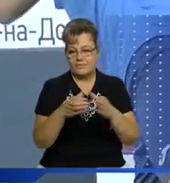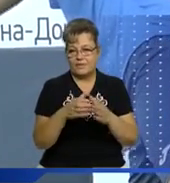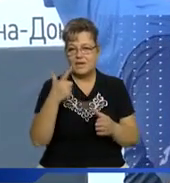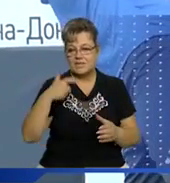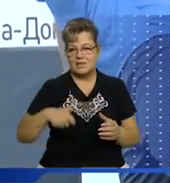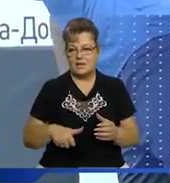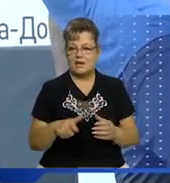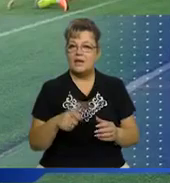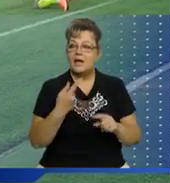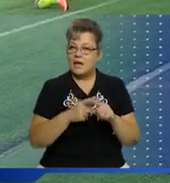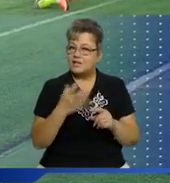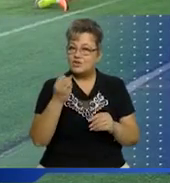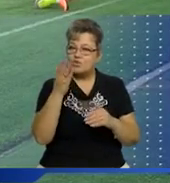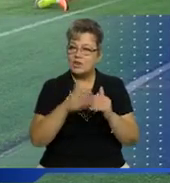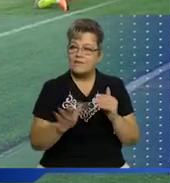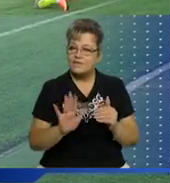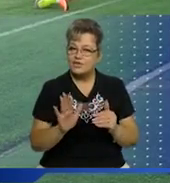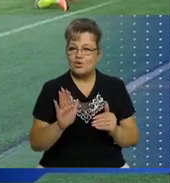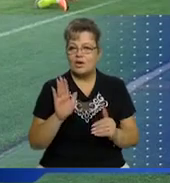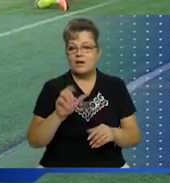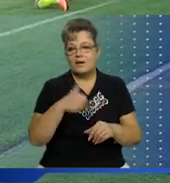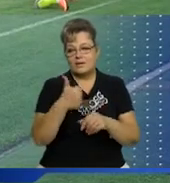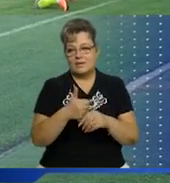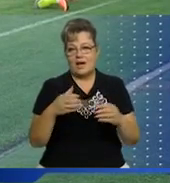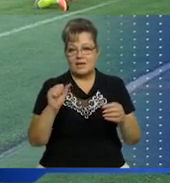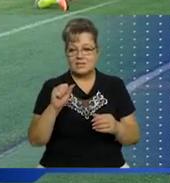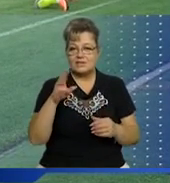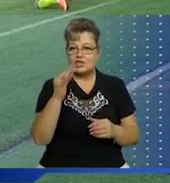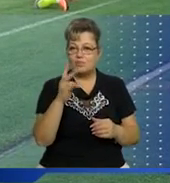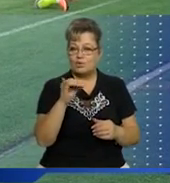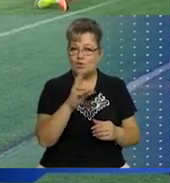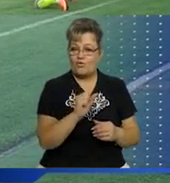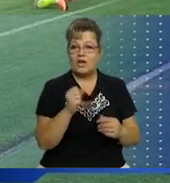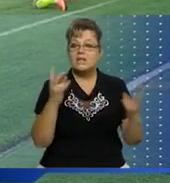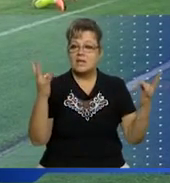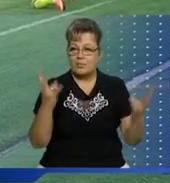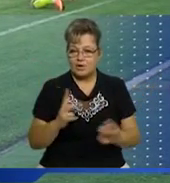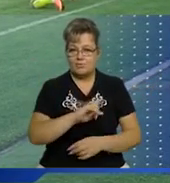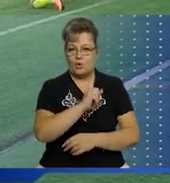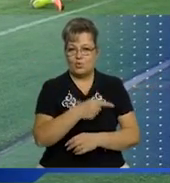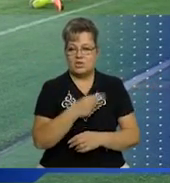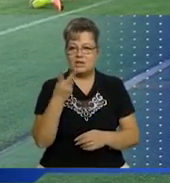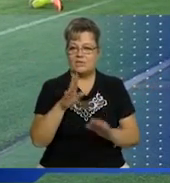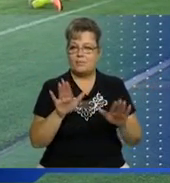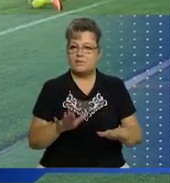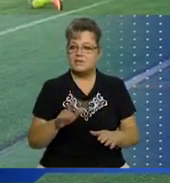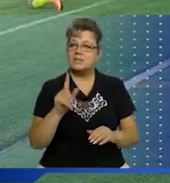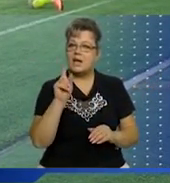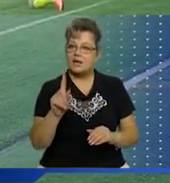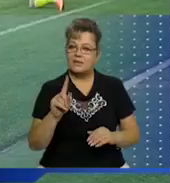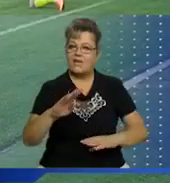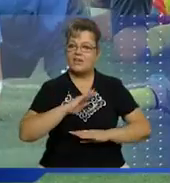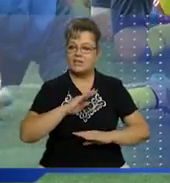с Краснодаром. Это еще не все. По словам вице-президента Ростова Александра Шикунова, необходимо усилить две позиции. Одна из